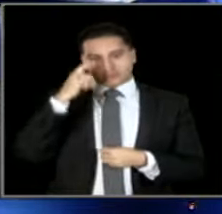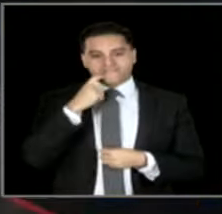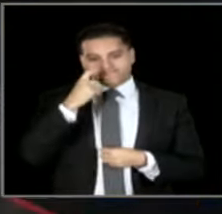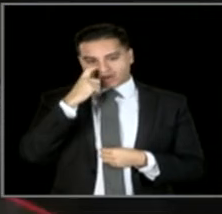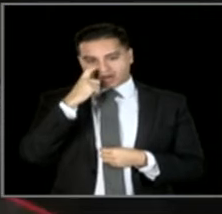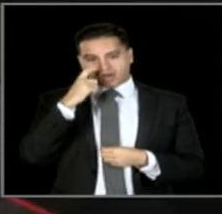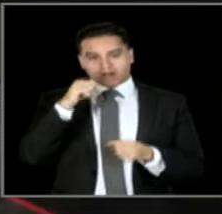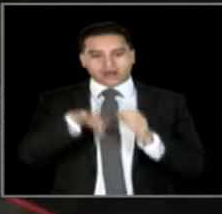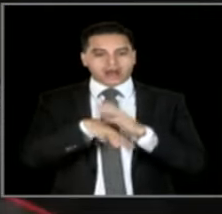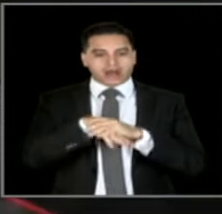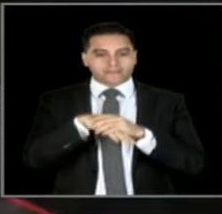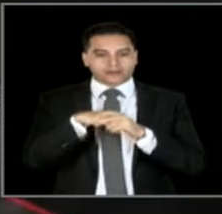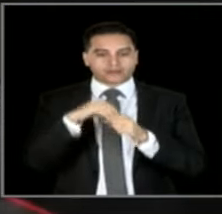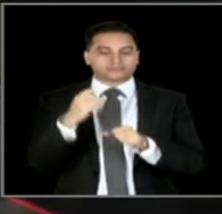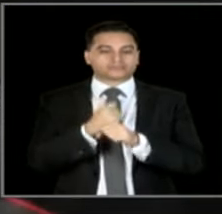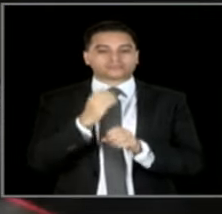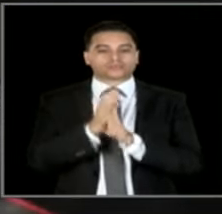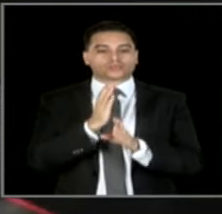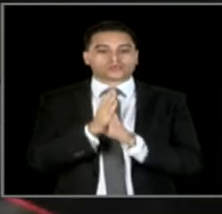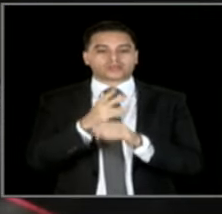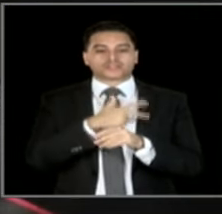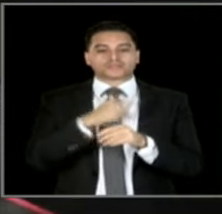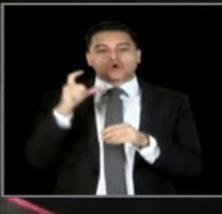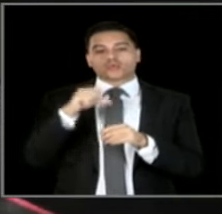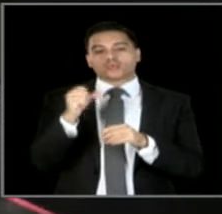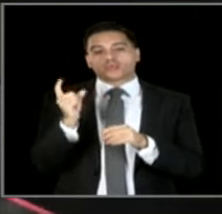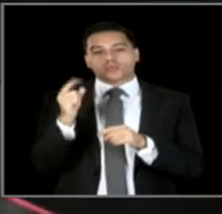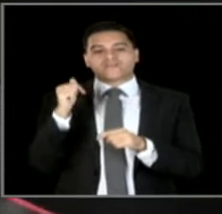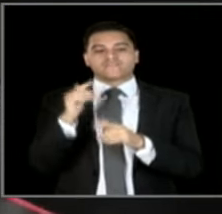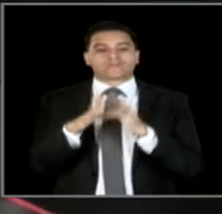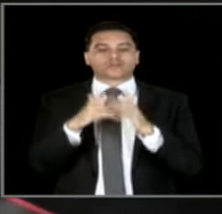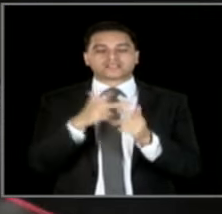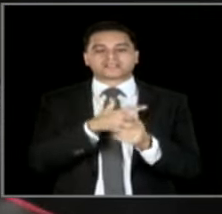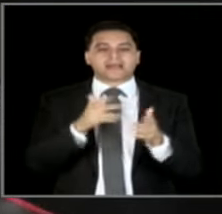من هي الفنانة التي قامت بدور نور في مسلسل الصندوق؟